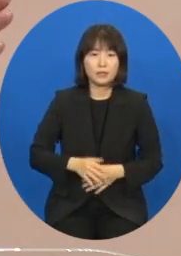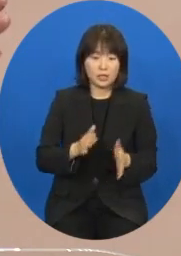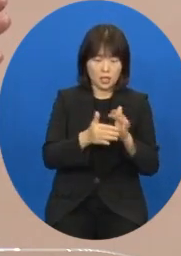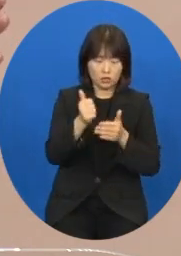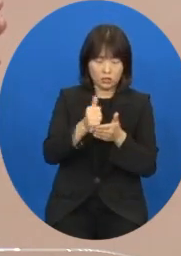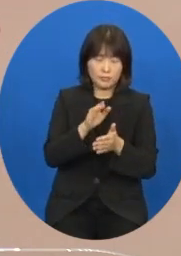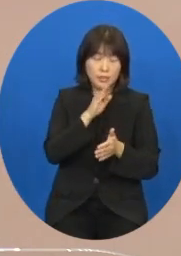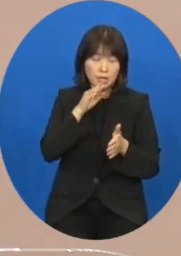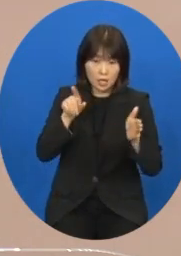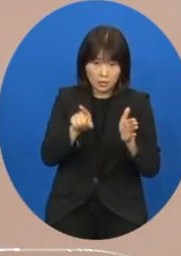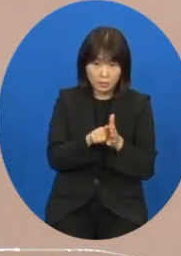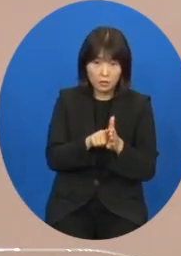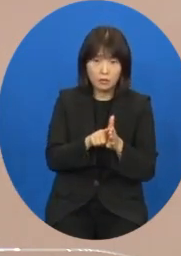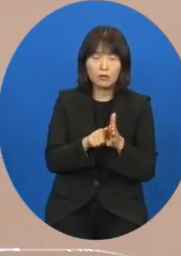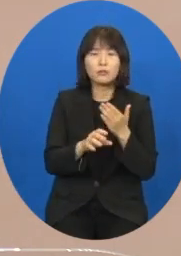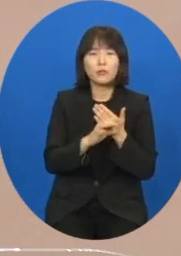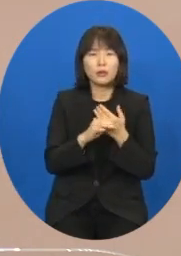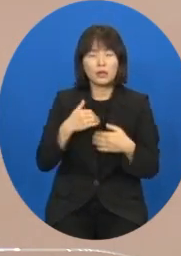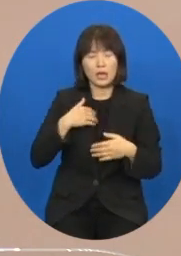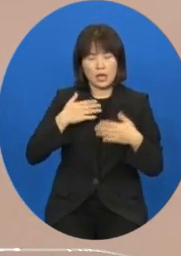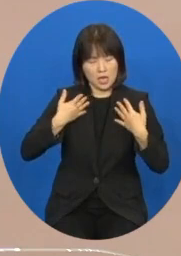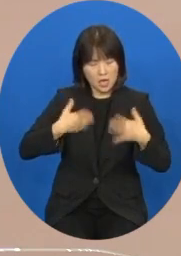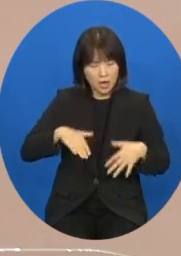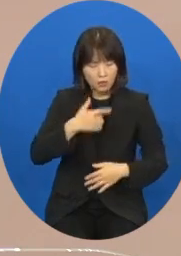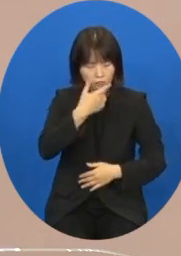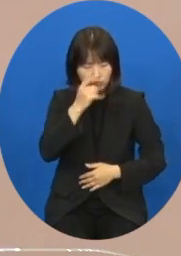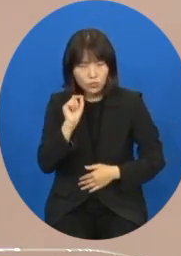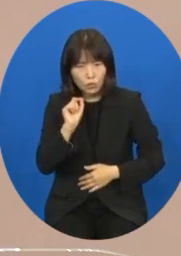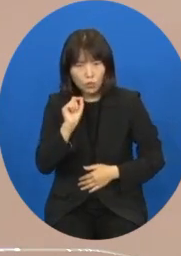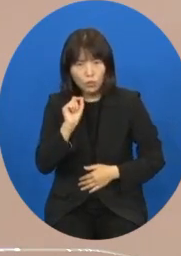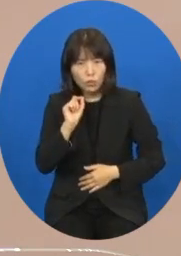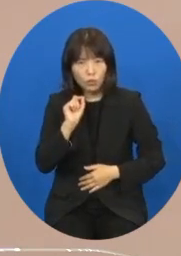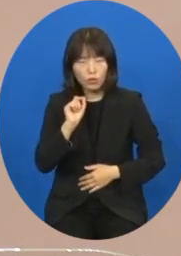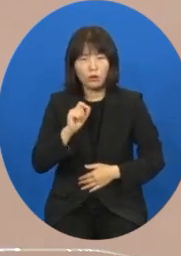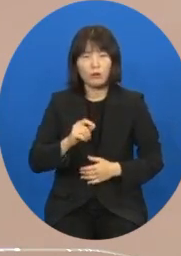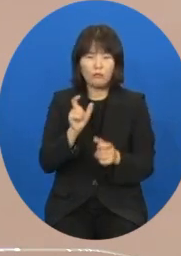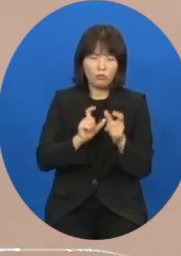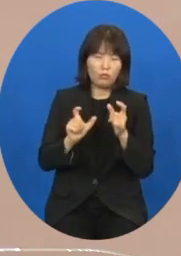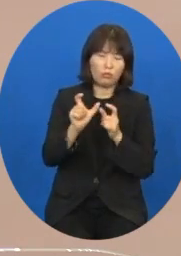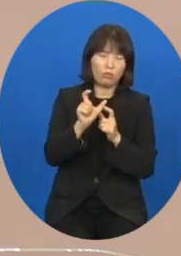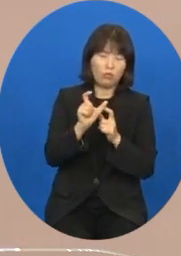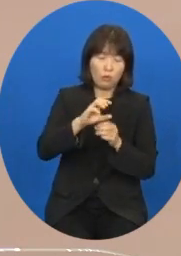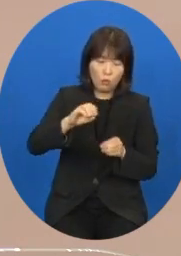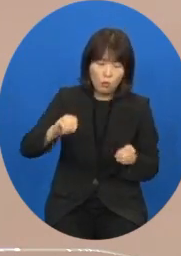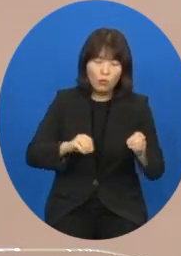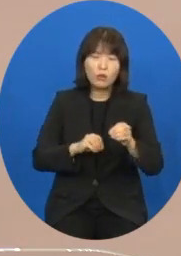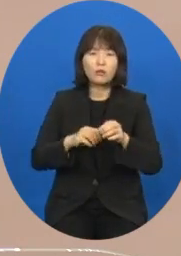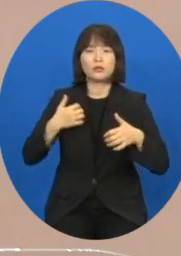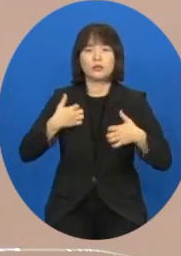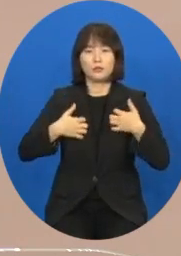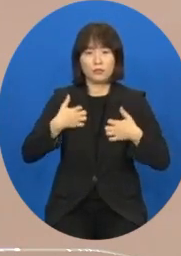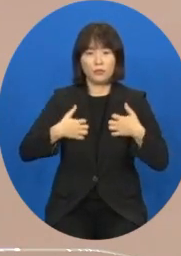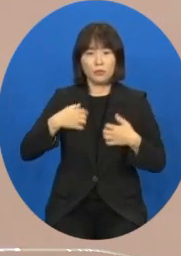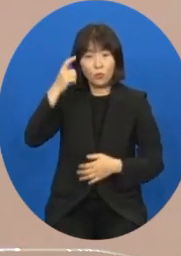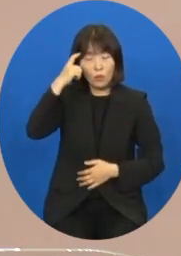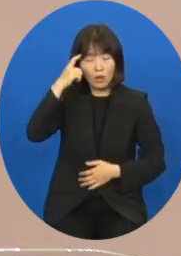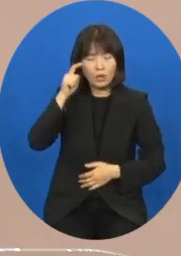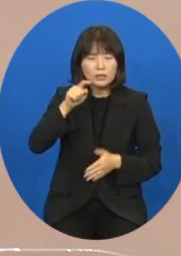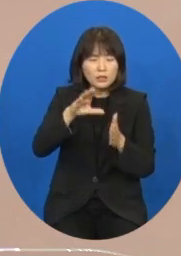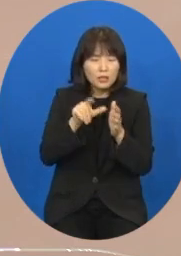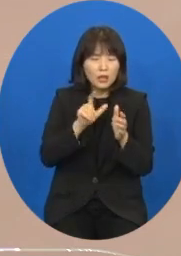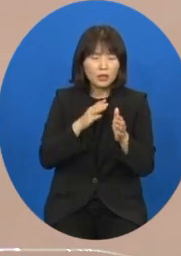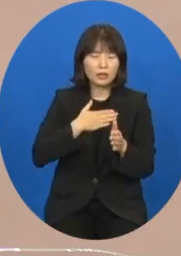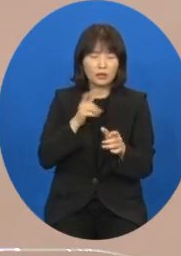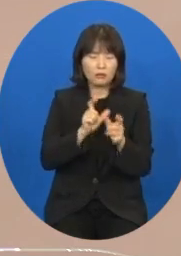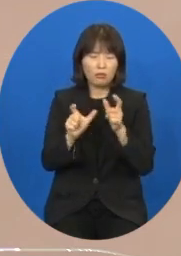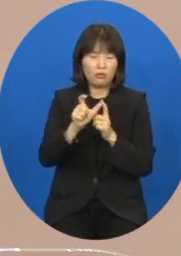믿게 되면 내가 약한 게, 부족한 게, 못난 게 더 기뻐요. 왜? 그때 내가 더